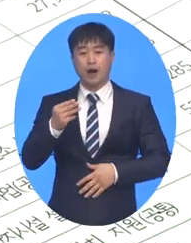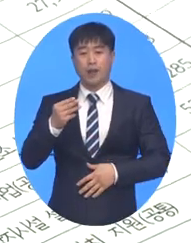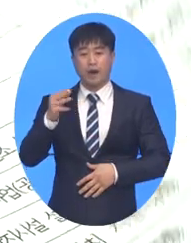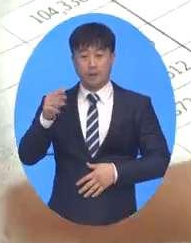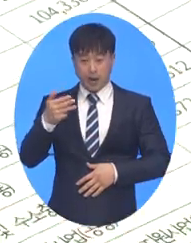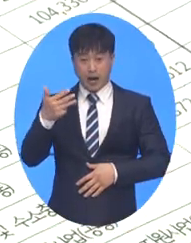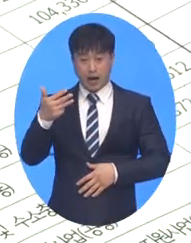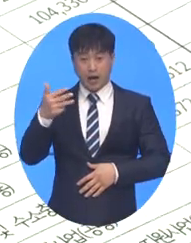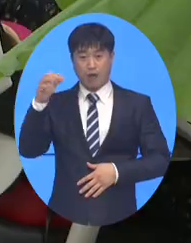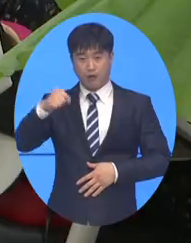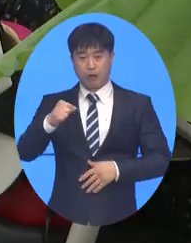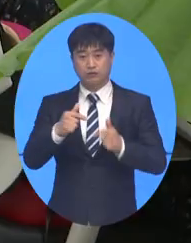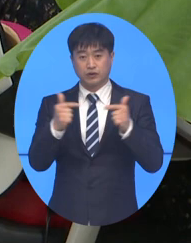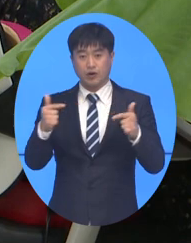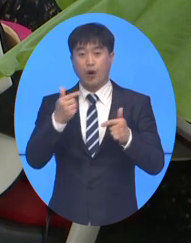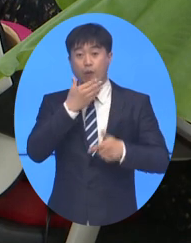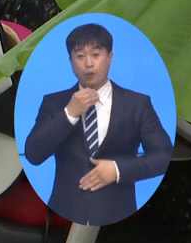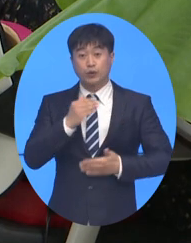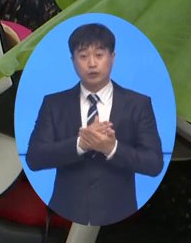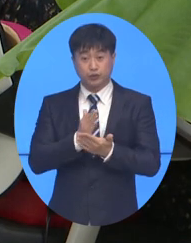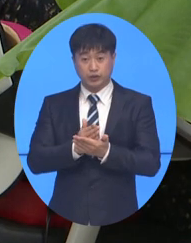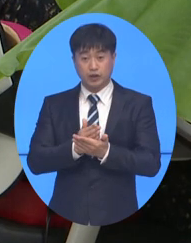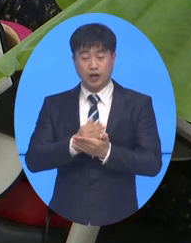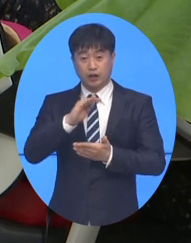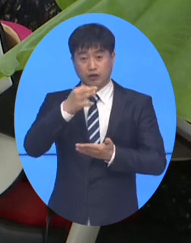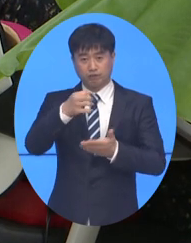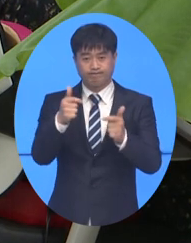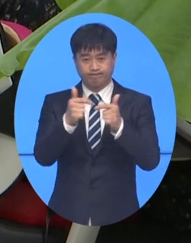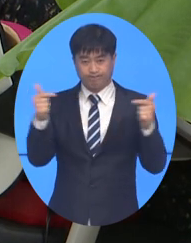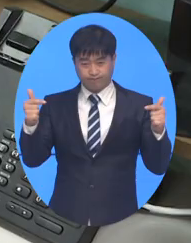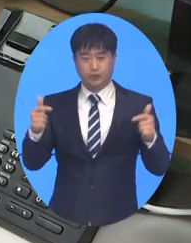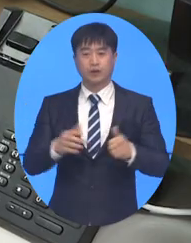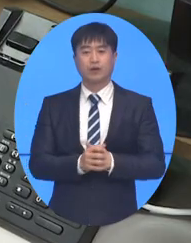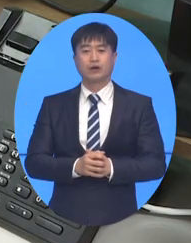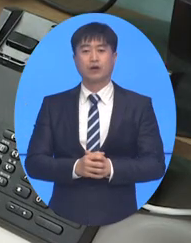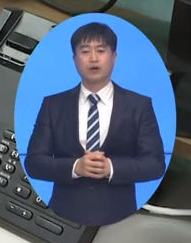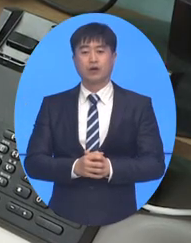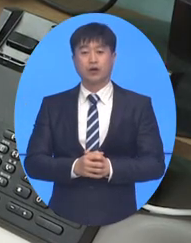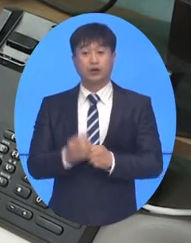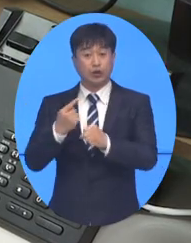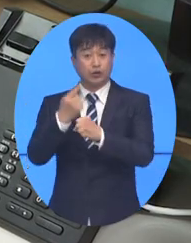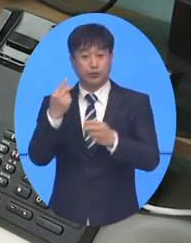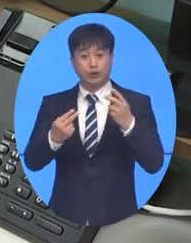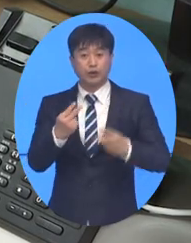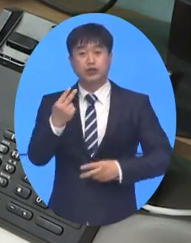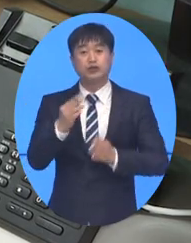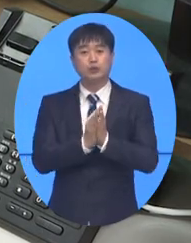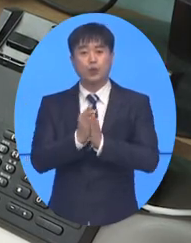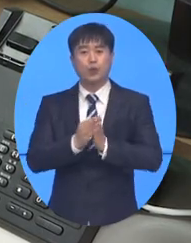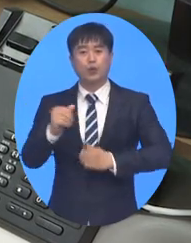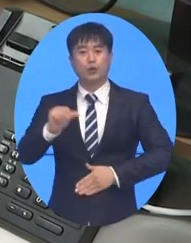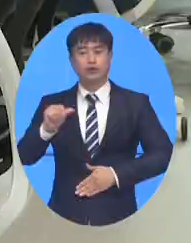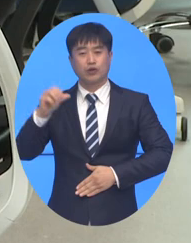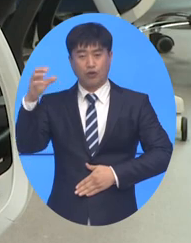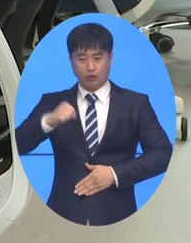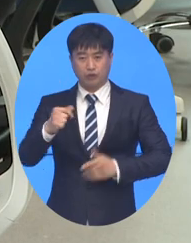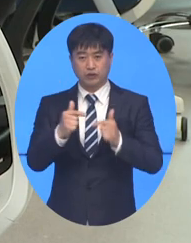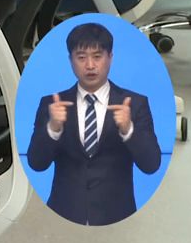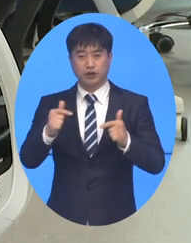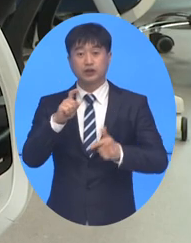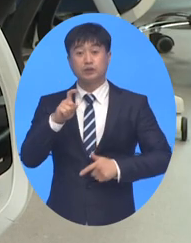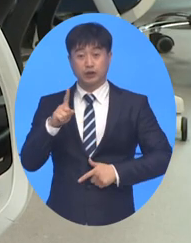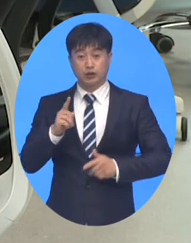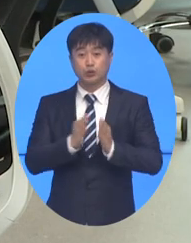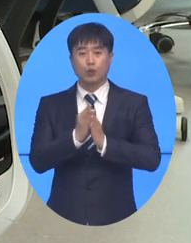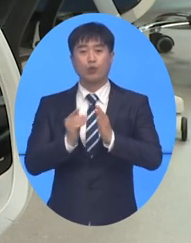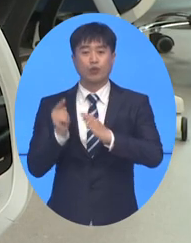증액됐단 설명입니다 특히 복지 분야 예산이 크게 늘었습니다 전년대비 2조 5천여억원 증가해